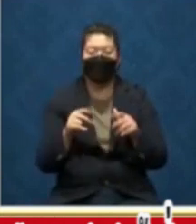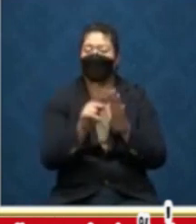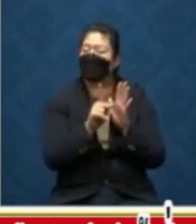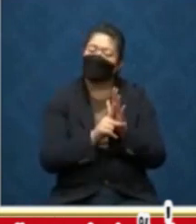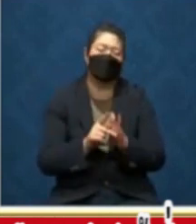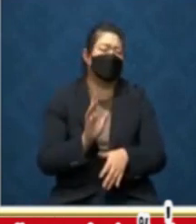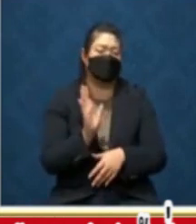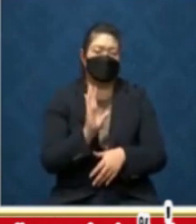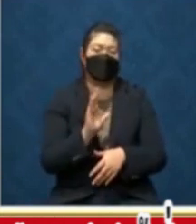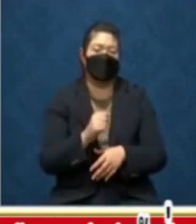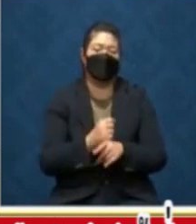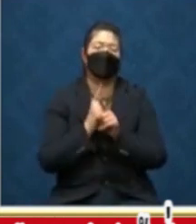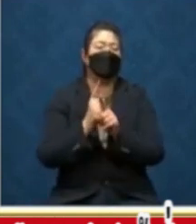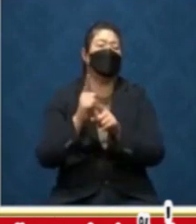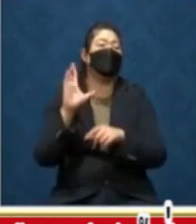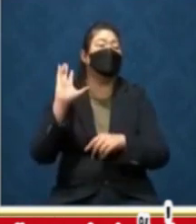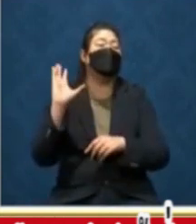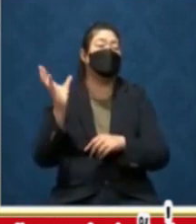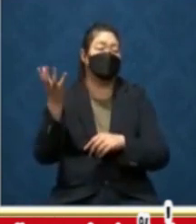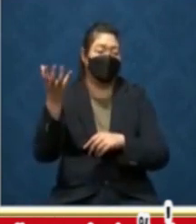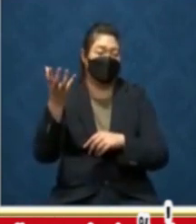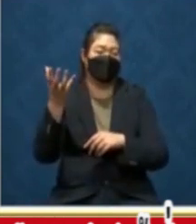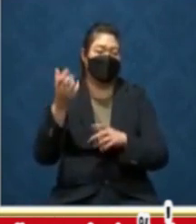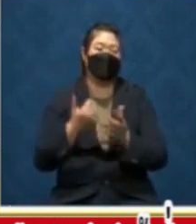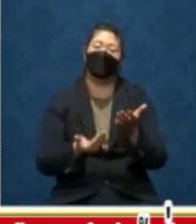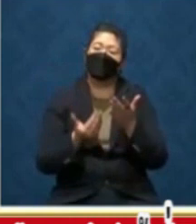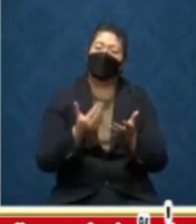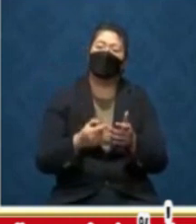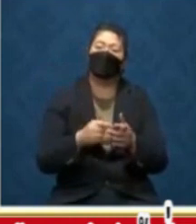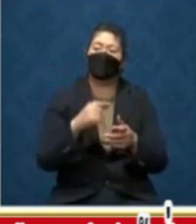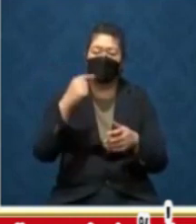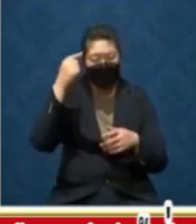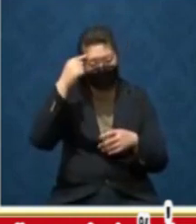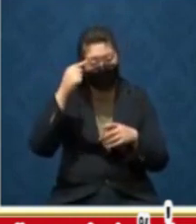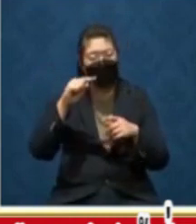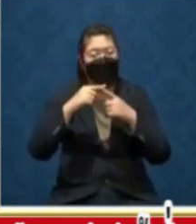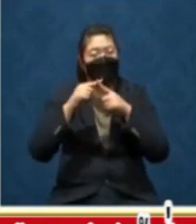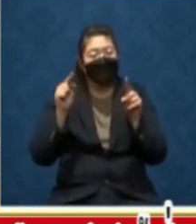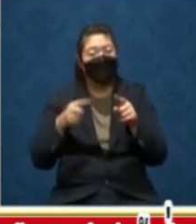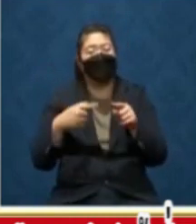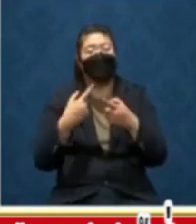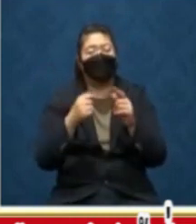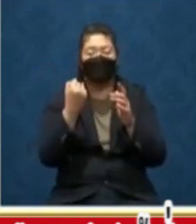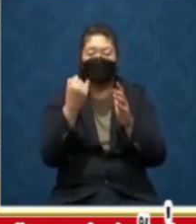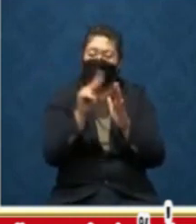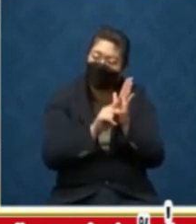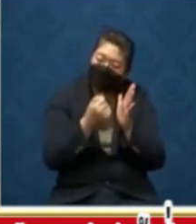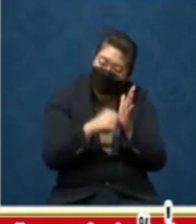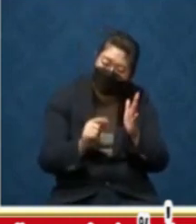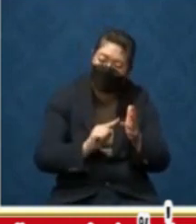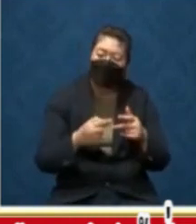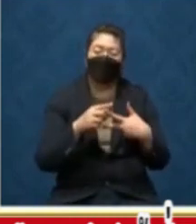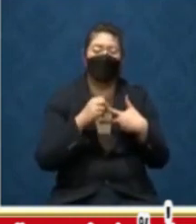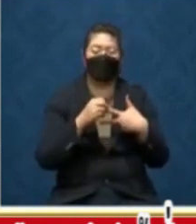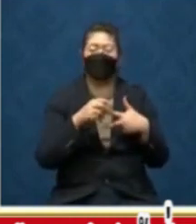นี่หลักสากลหรือเป็นความผิดคุณคิดแต่มันก็ยังเป็นสมมุติฐานว่าเขาบริสุทธิ์